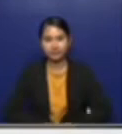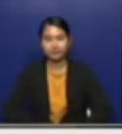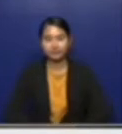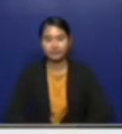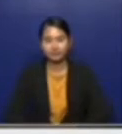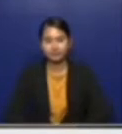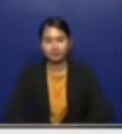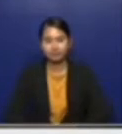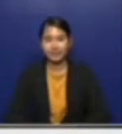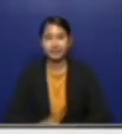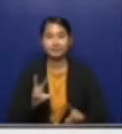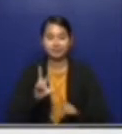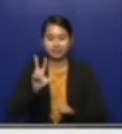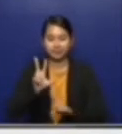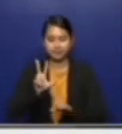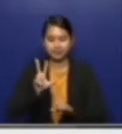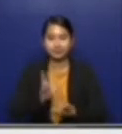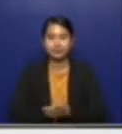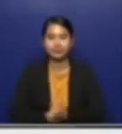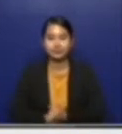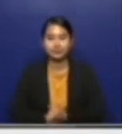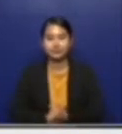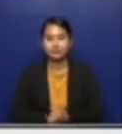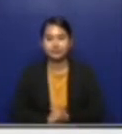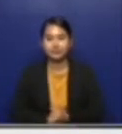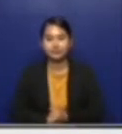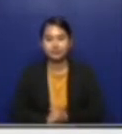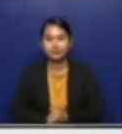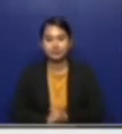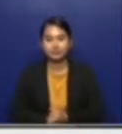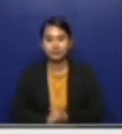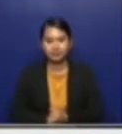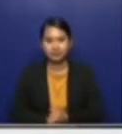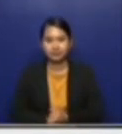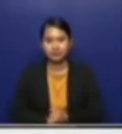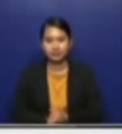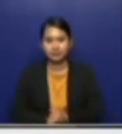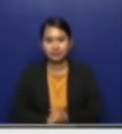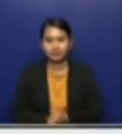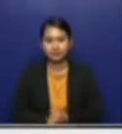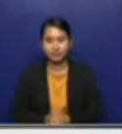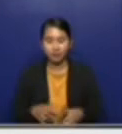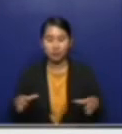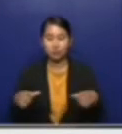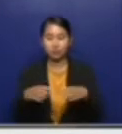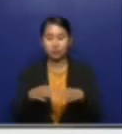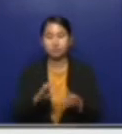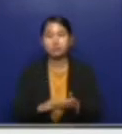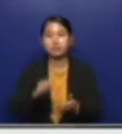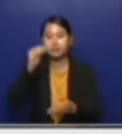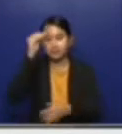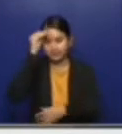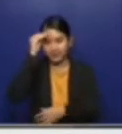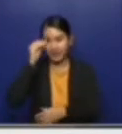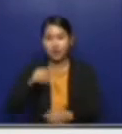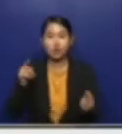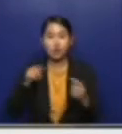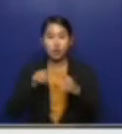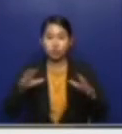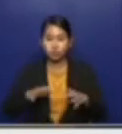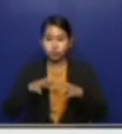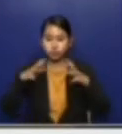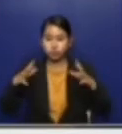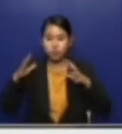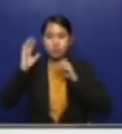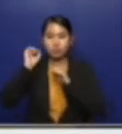ประเด็นที่3ท่านลงไปหาเด็กช่วงที่เด็กเข้ามาเรียกร้องมาร